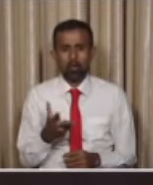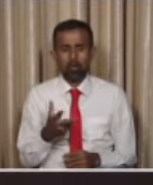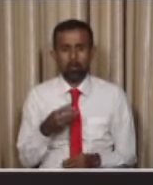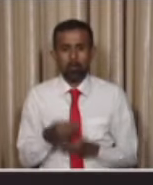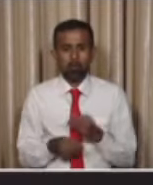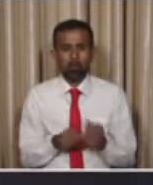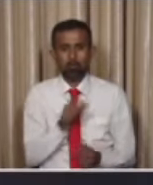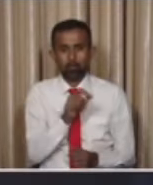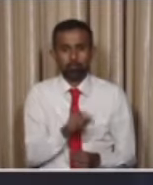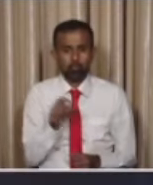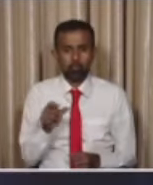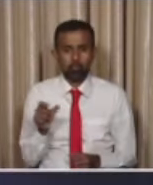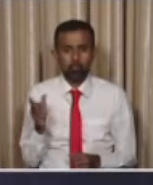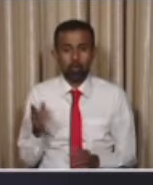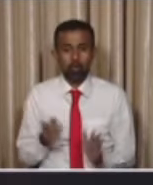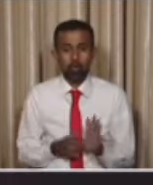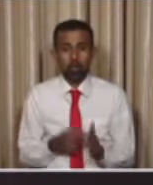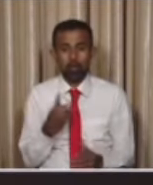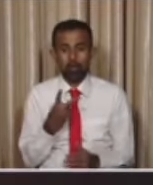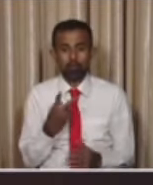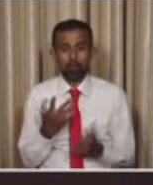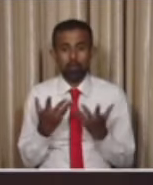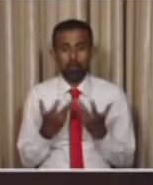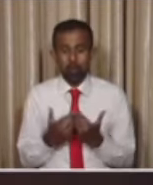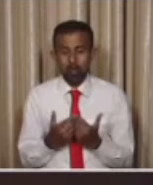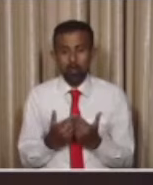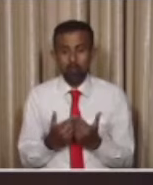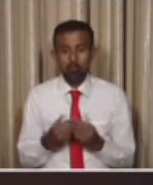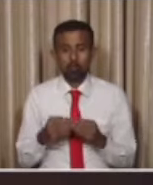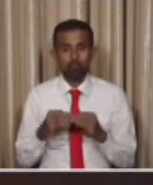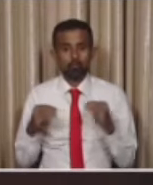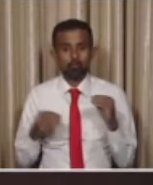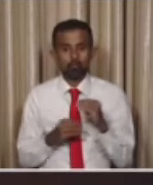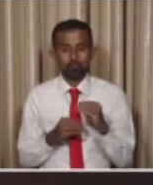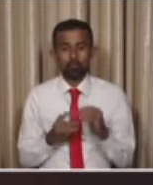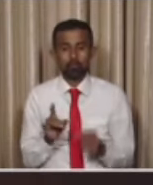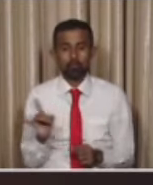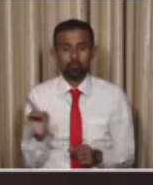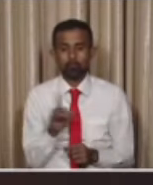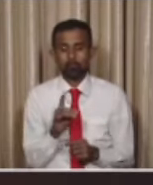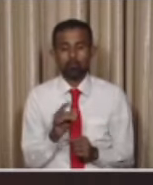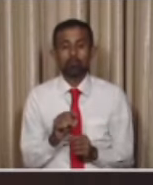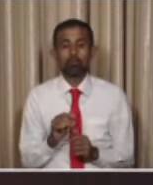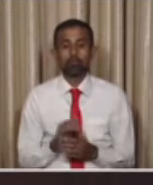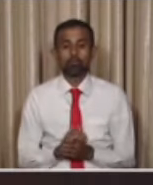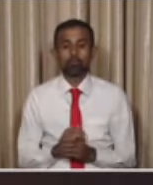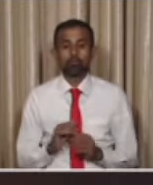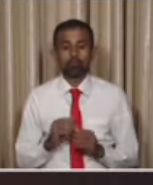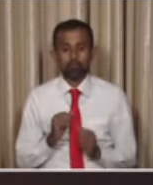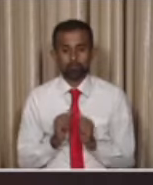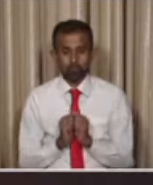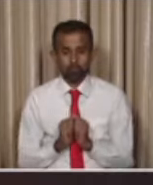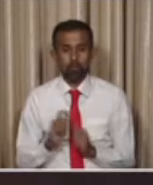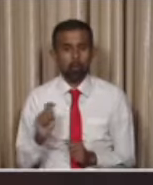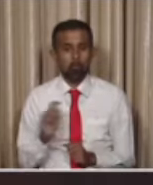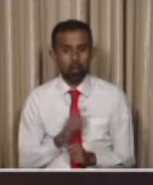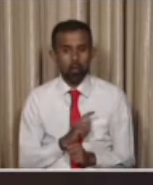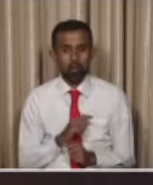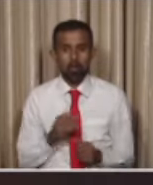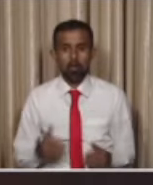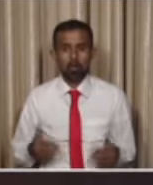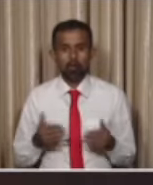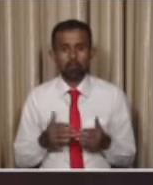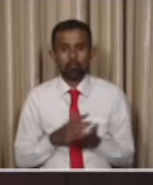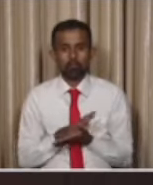කර්මාන්ත කරුව නියැලෙනවා. ඒකේ ලක්ෂ 2කට වැඩිය ප්‍රමාණයක් මේක වක්‍රාකාරයෙන් හා ඍජුව මේකෙන් ජීවිකාව සපය ගන්නවා. හැබැයි අද වෙනකොට